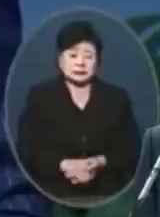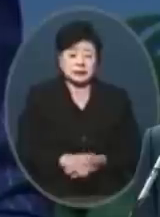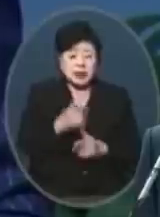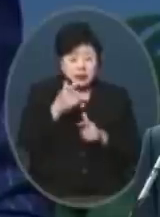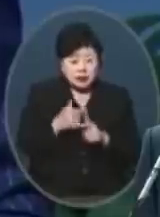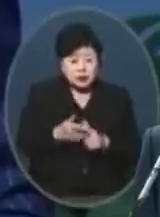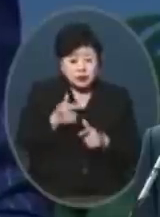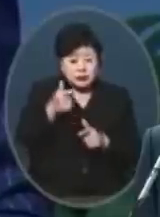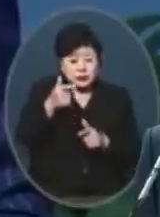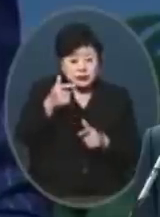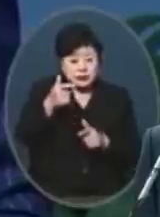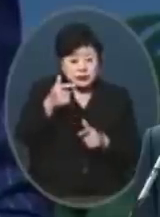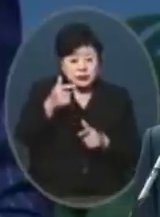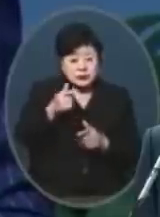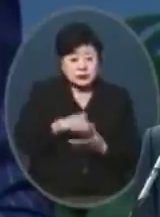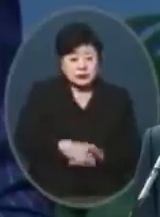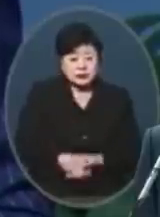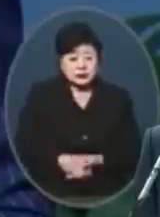예수님은